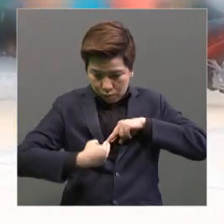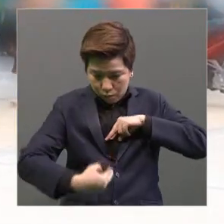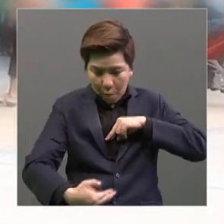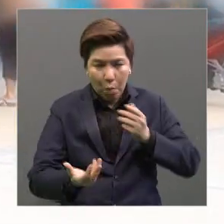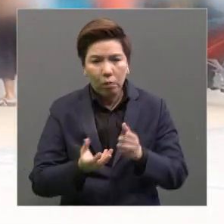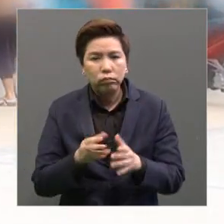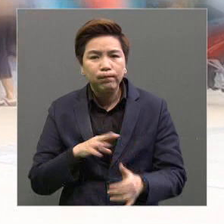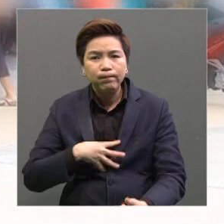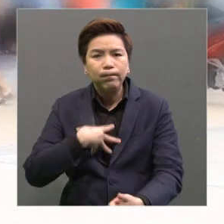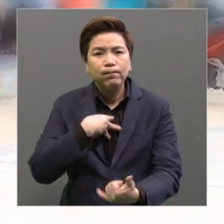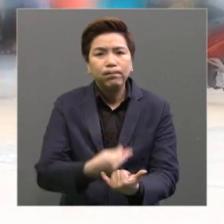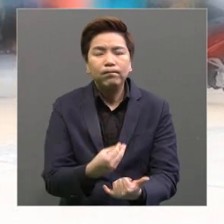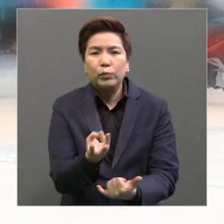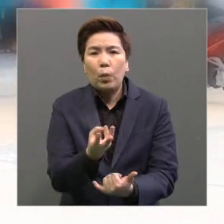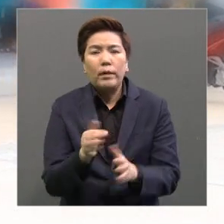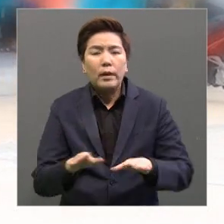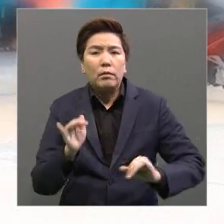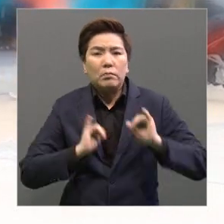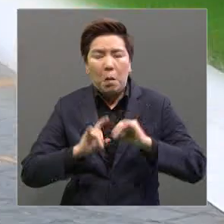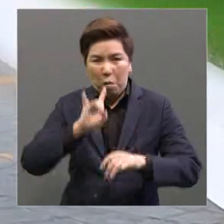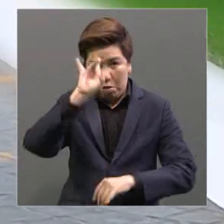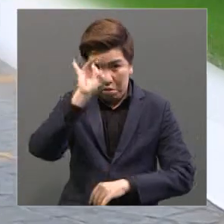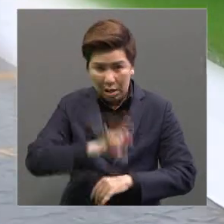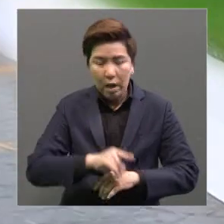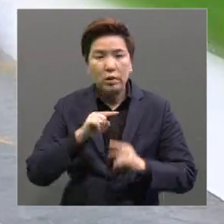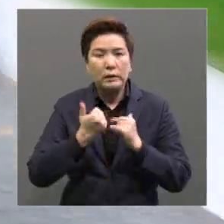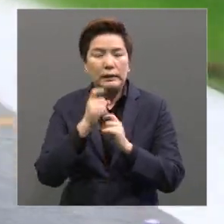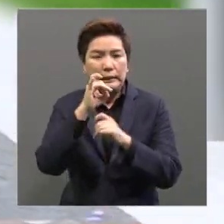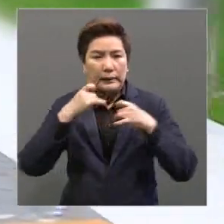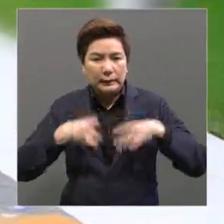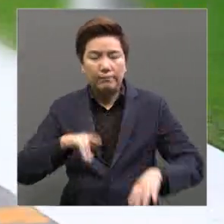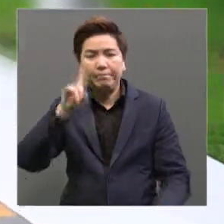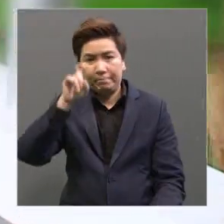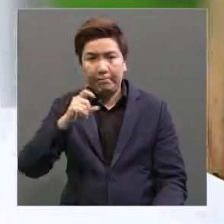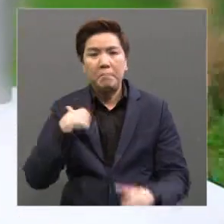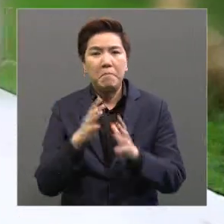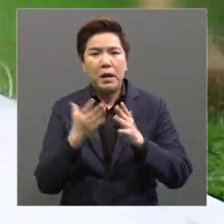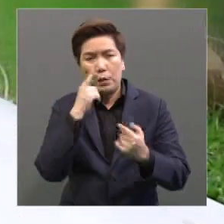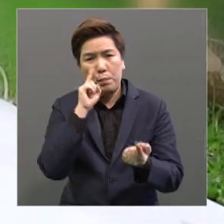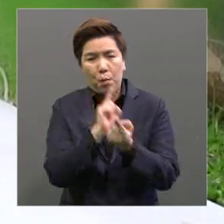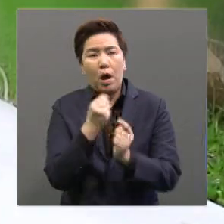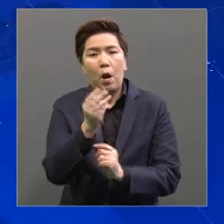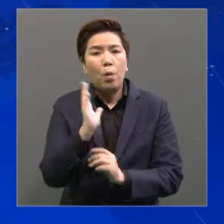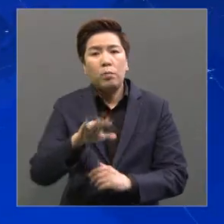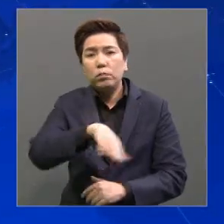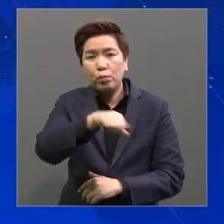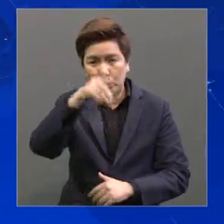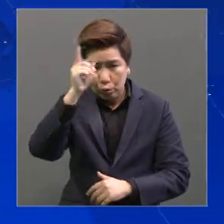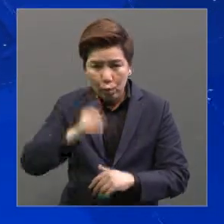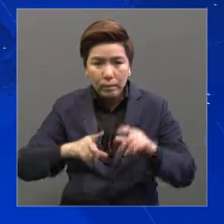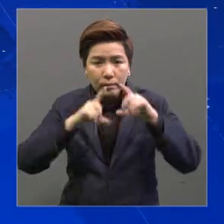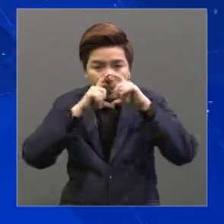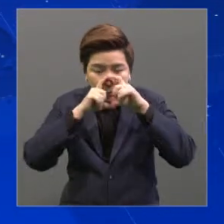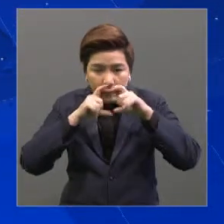ไม่ได้หรือน้อยมากเด็กเล็กอาการเนี่ยจะรุนแรงมากและมีอัตราเสียชีวิตสูงตอนนี้รัฐบาลแนะนำให้ประชาชนสวมใส่หน้ากาก